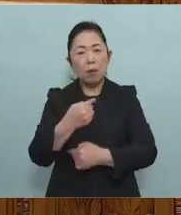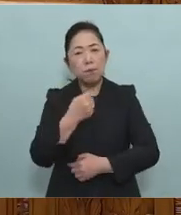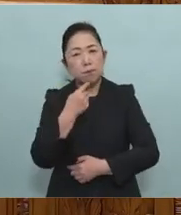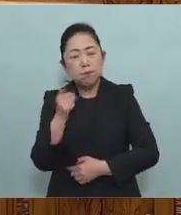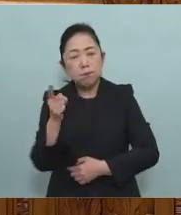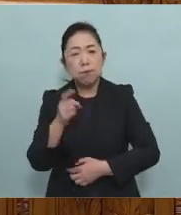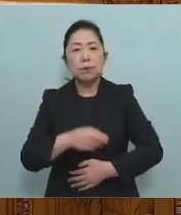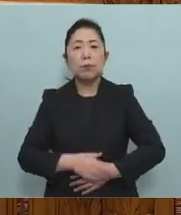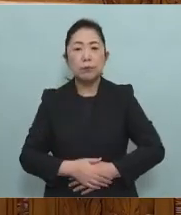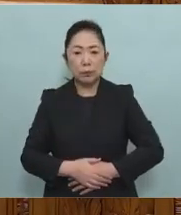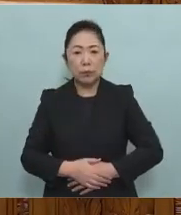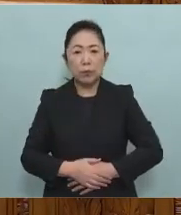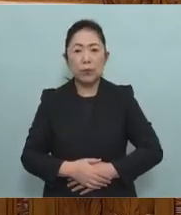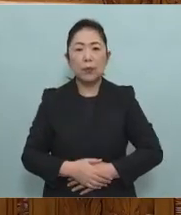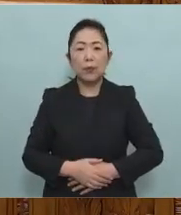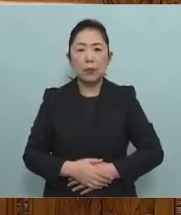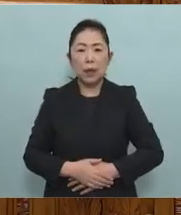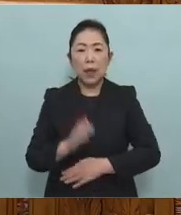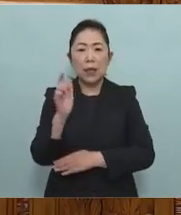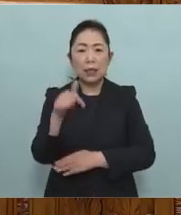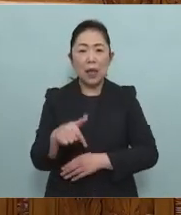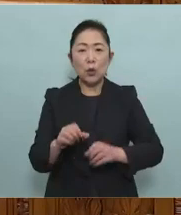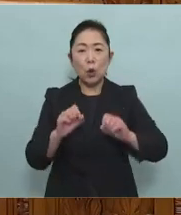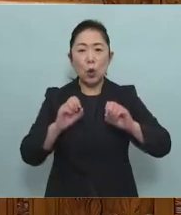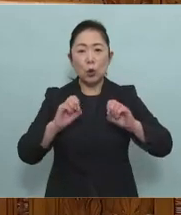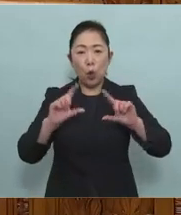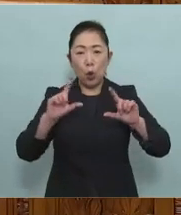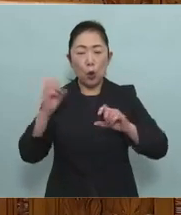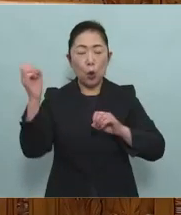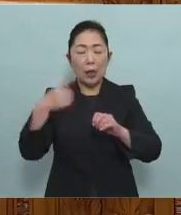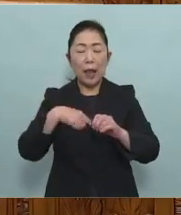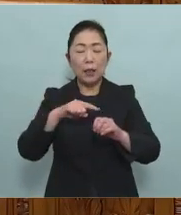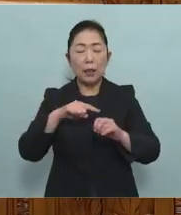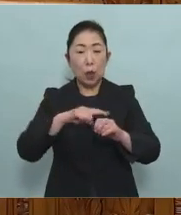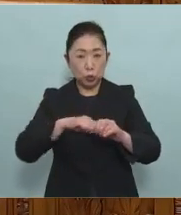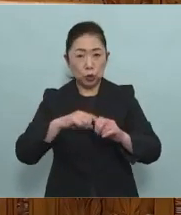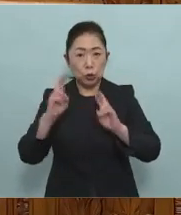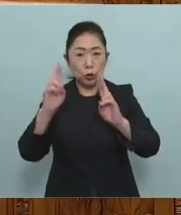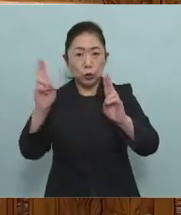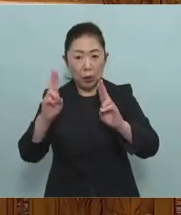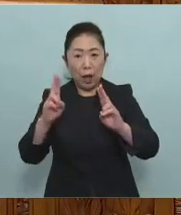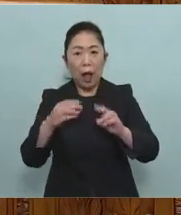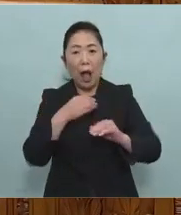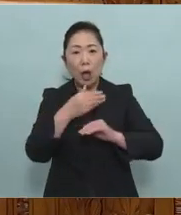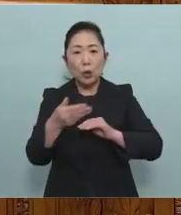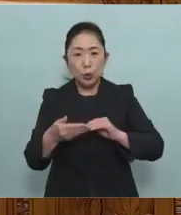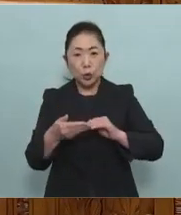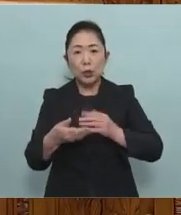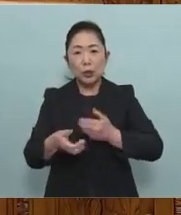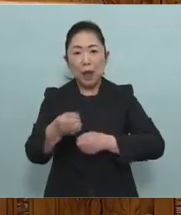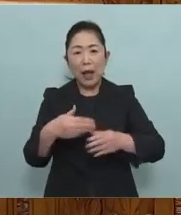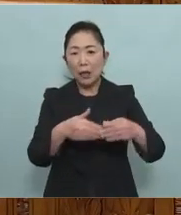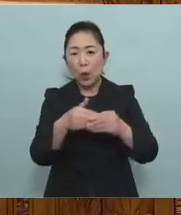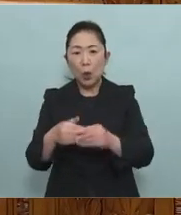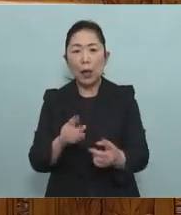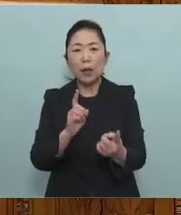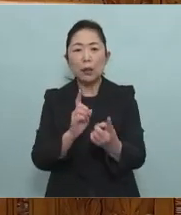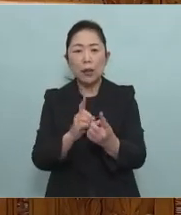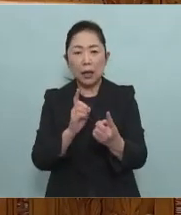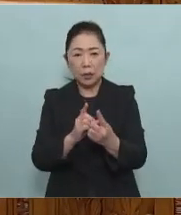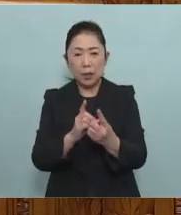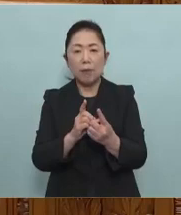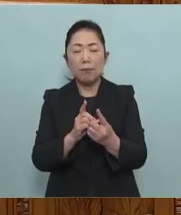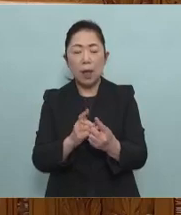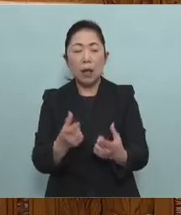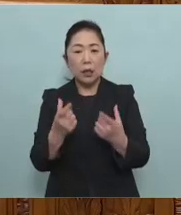総理と政府と東京電力は、福島県漁連に対し、関係者の理解なしにいかなる処分もしないと